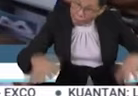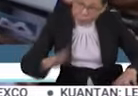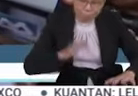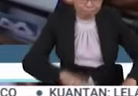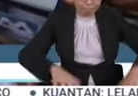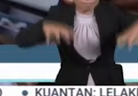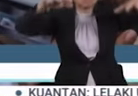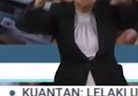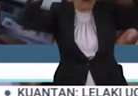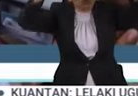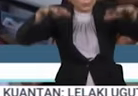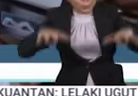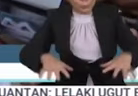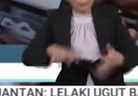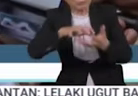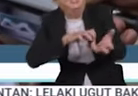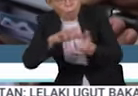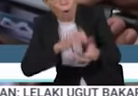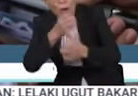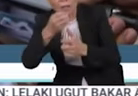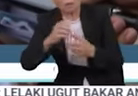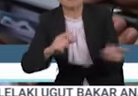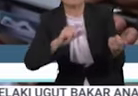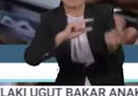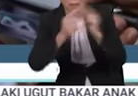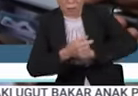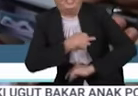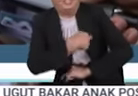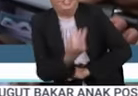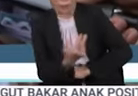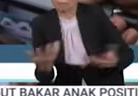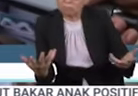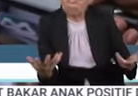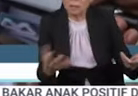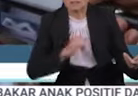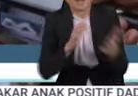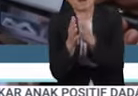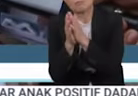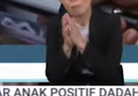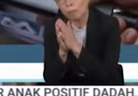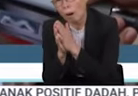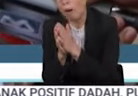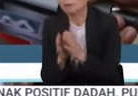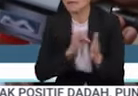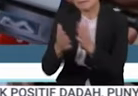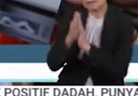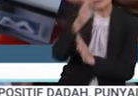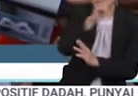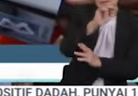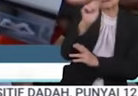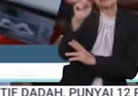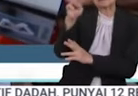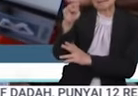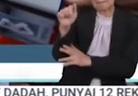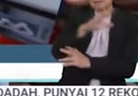untuk apa-apa kerosakan atau ganti rugi yang menasabah, saya dah minta NADMA, ada ICU